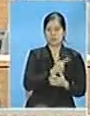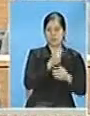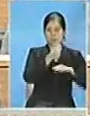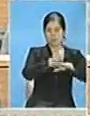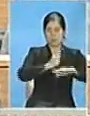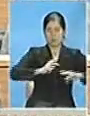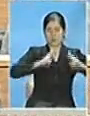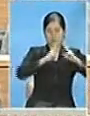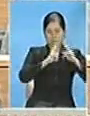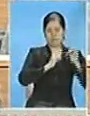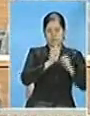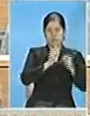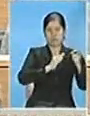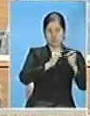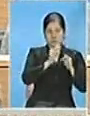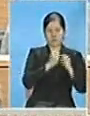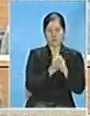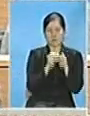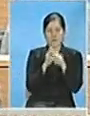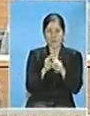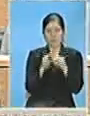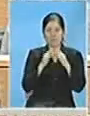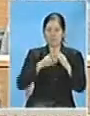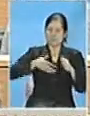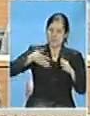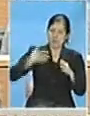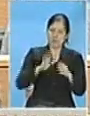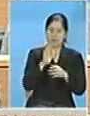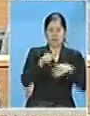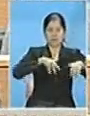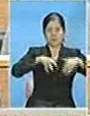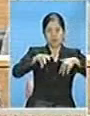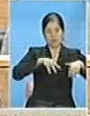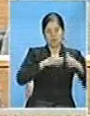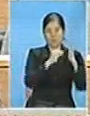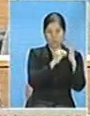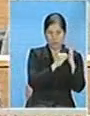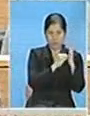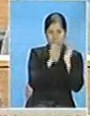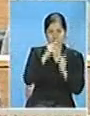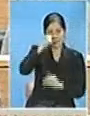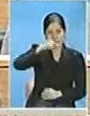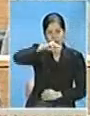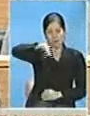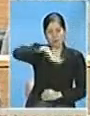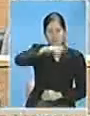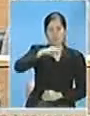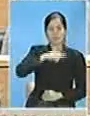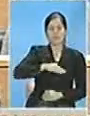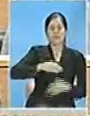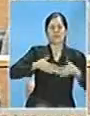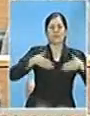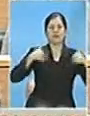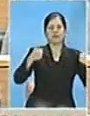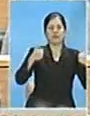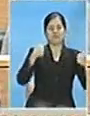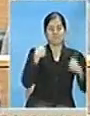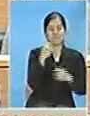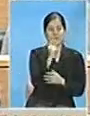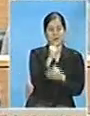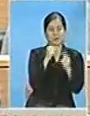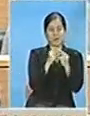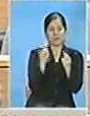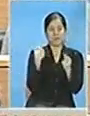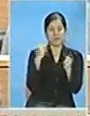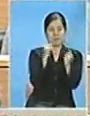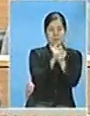ได้ตอบทำให้ความกังวลใจของคนกรุงเทพมหานครและคนไทยเนี่ยเบาบางลงที่ท่านเชื่อท่านผู้นำฝ่ายค้านให้ไปปรึกษาห